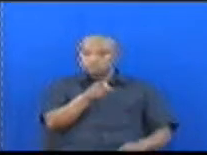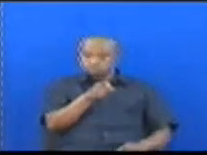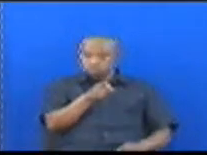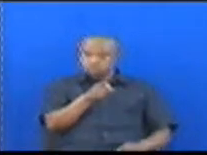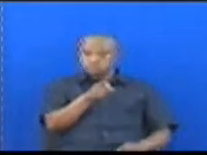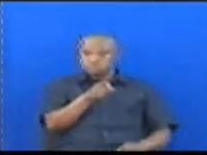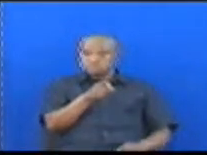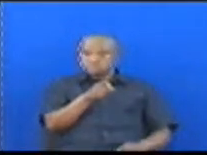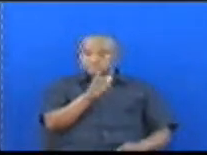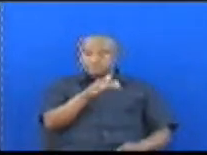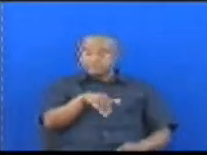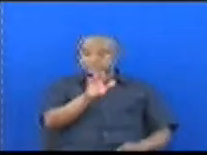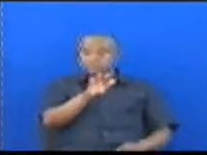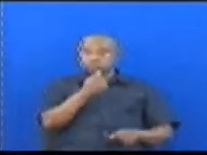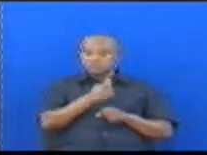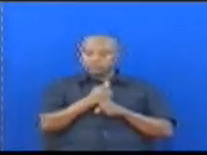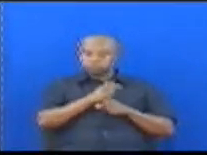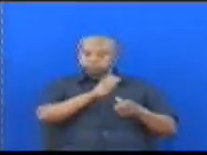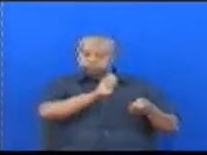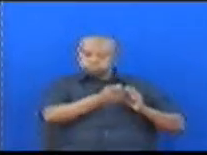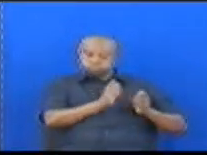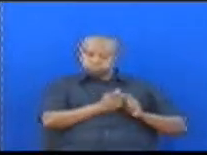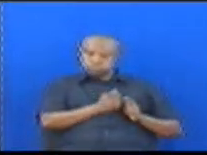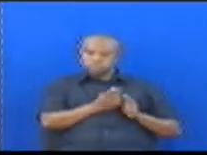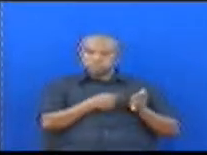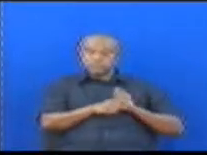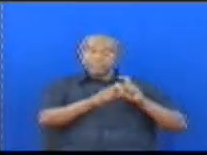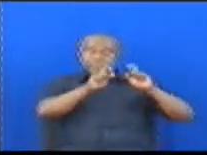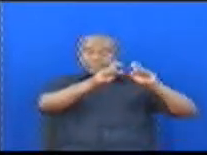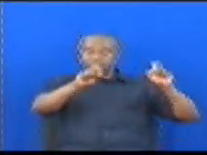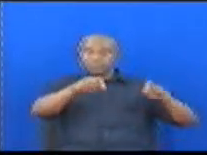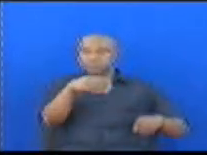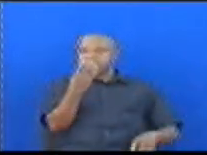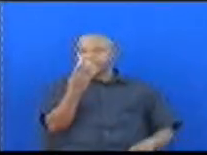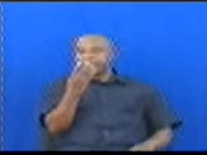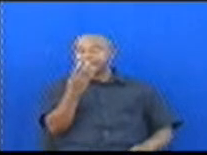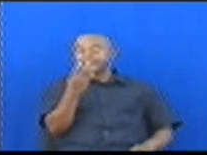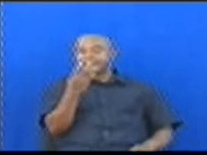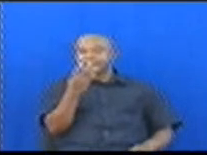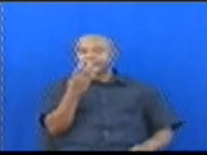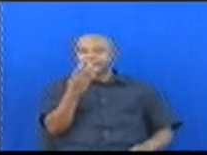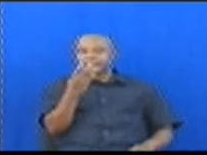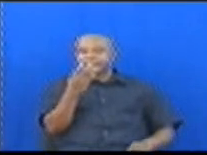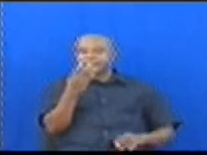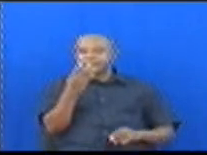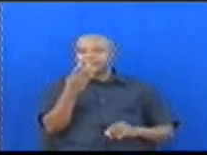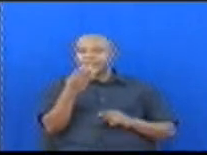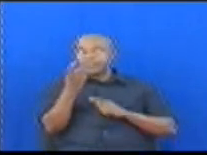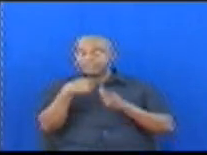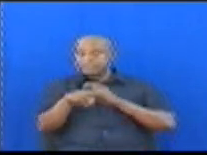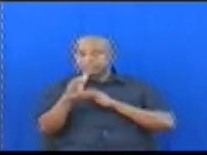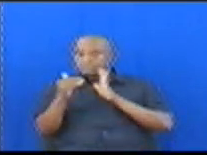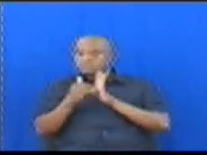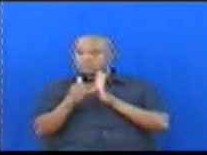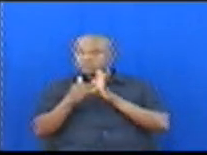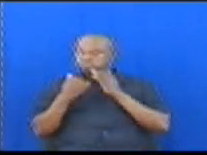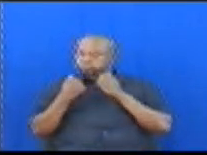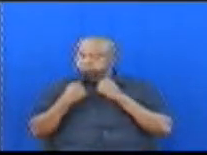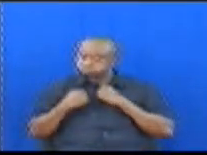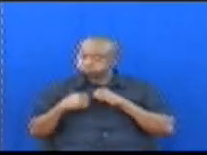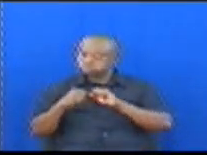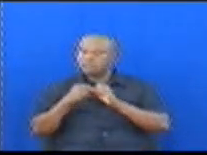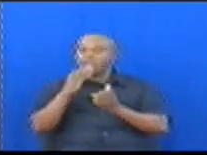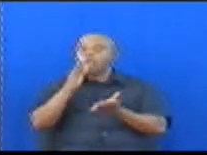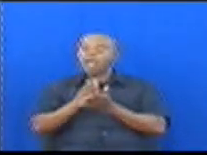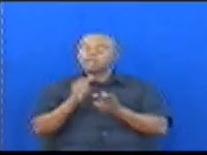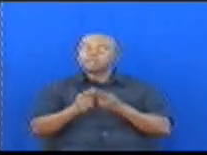kufanya marekebisho ya kifungu cha 4 katika sheria ya utekelezaji wa haki na wajibu